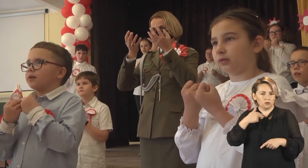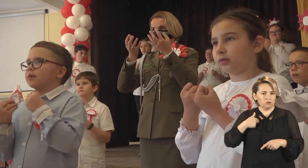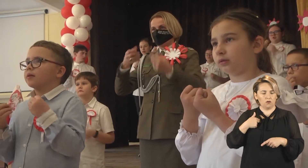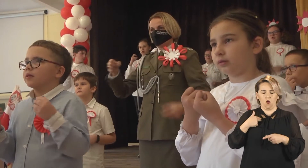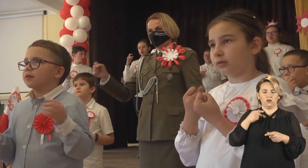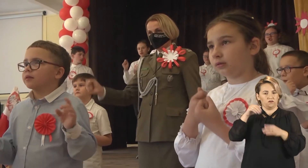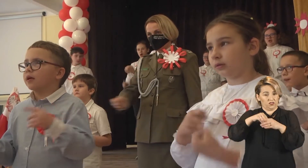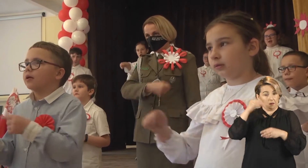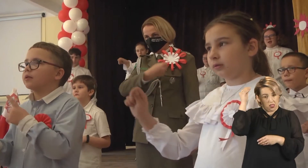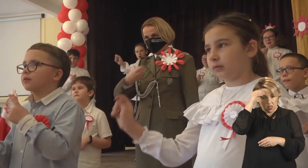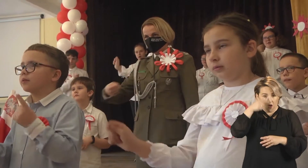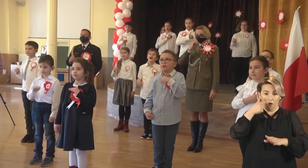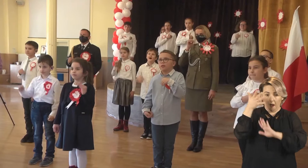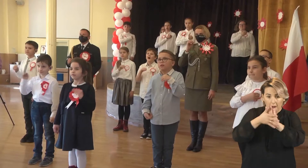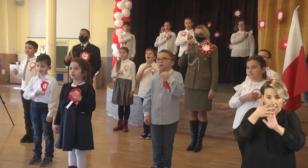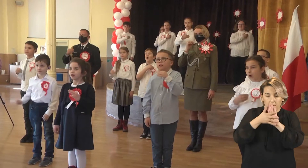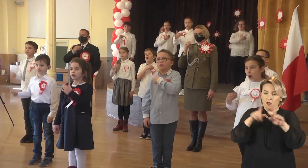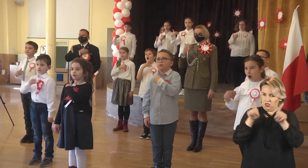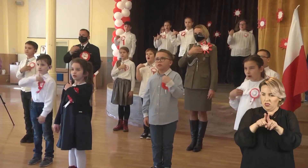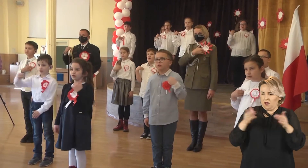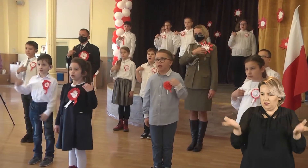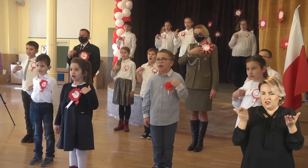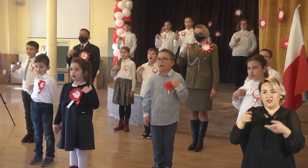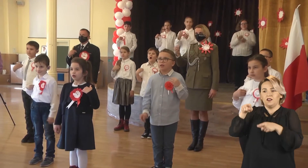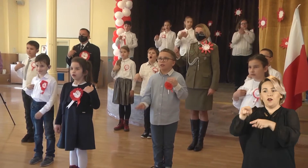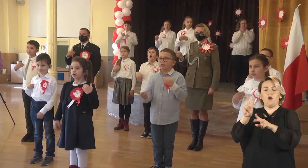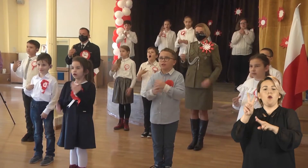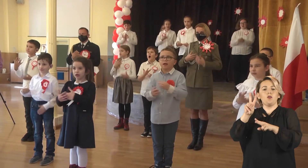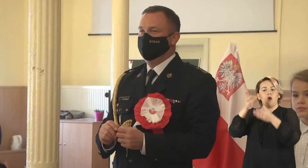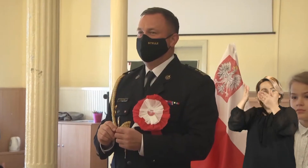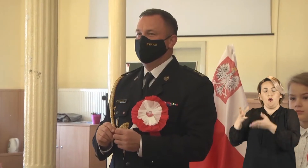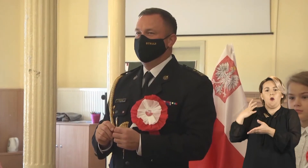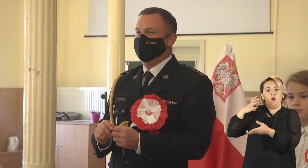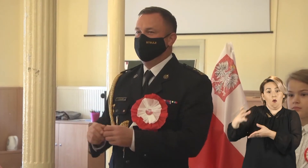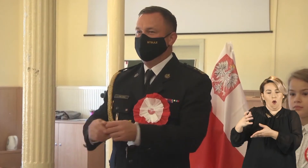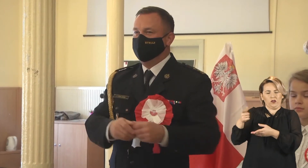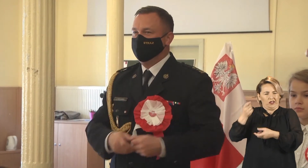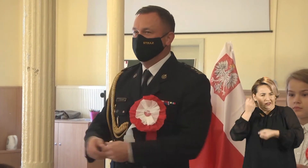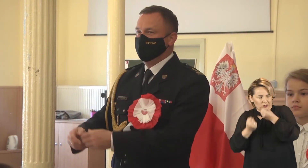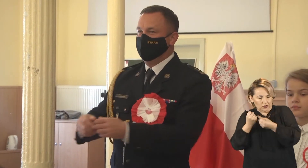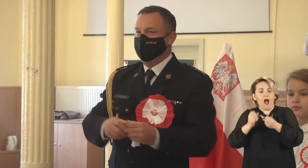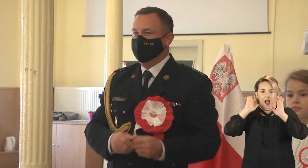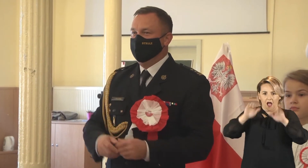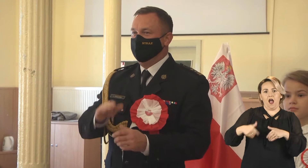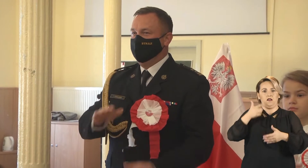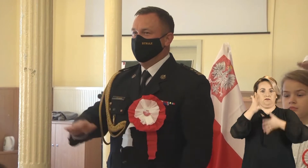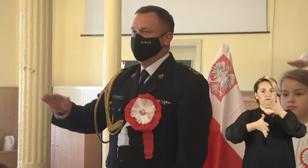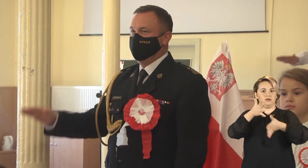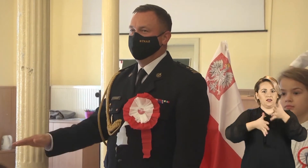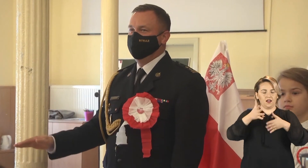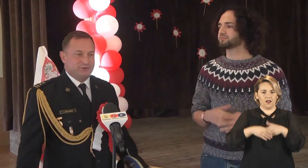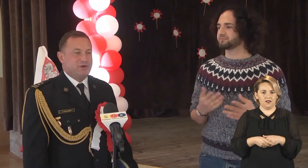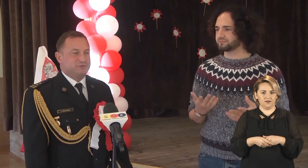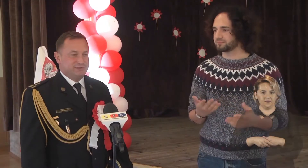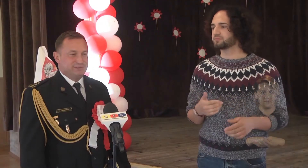zmysłami naukę migania Mazurka Dąbrowskiego zaangażowali więc zaproszonych przez ciebie gości którzy mimo trudu stanęli na wysokości zadania